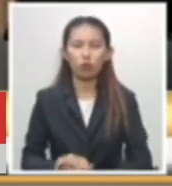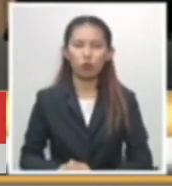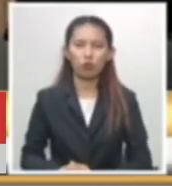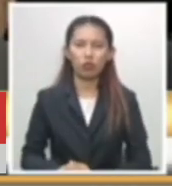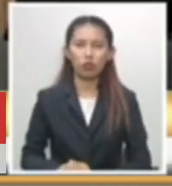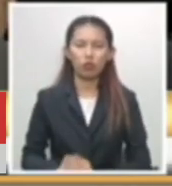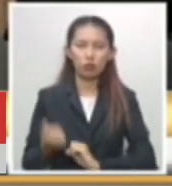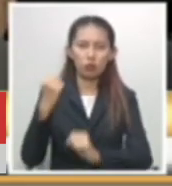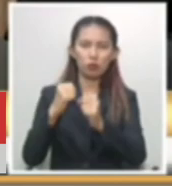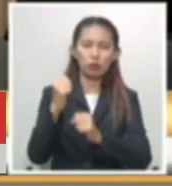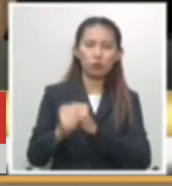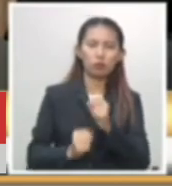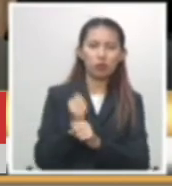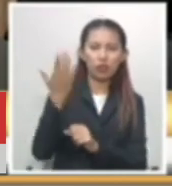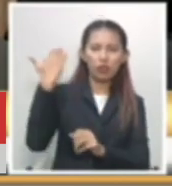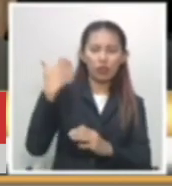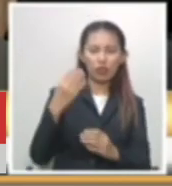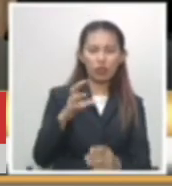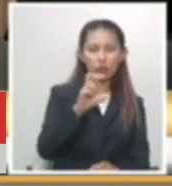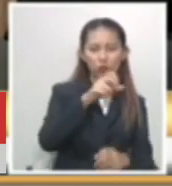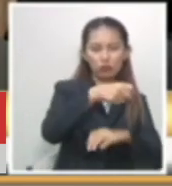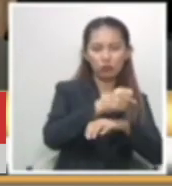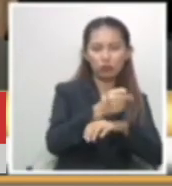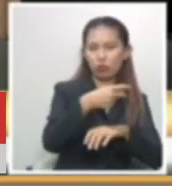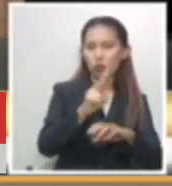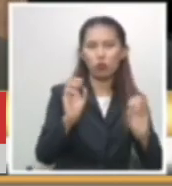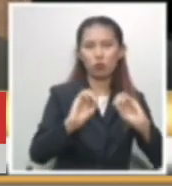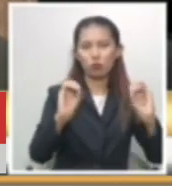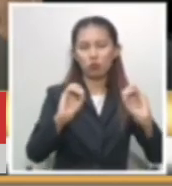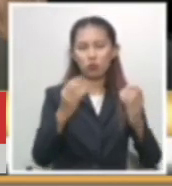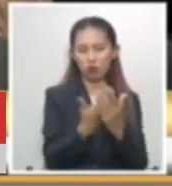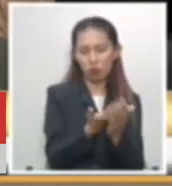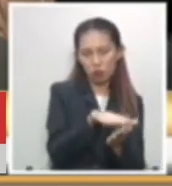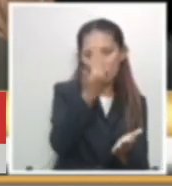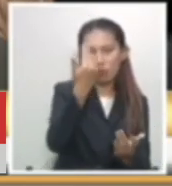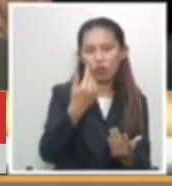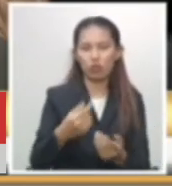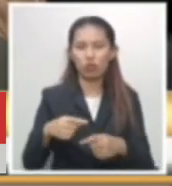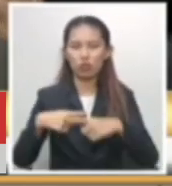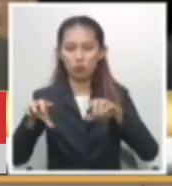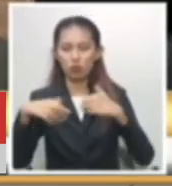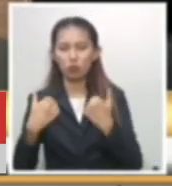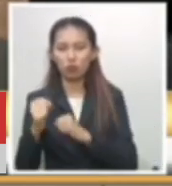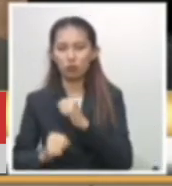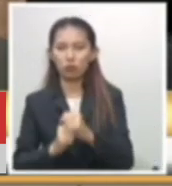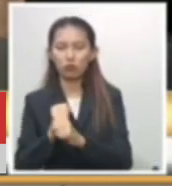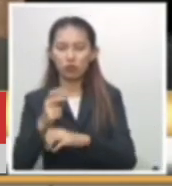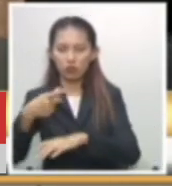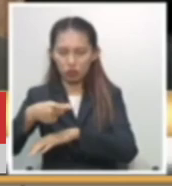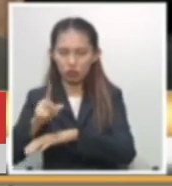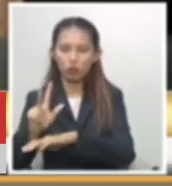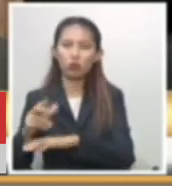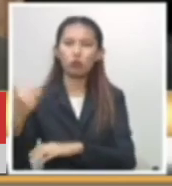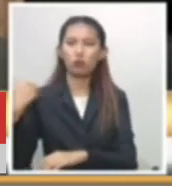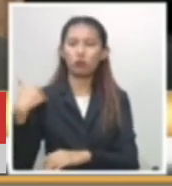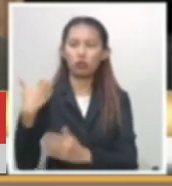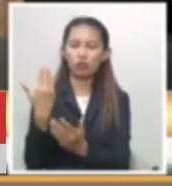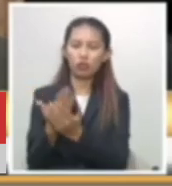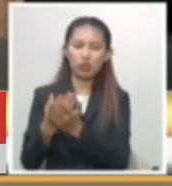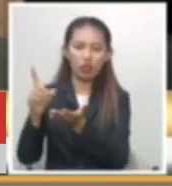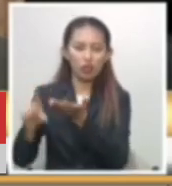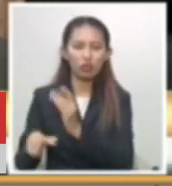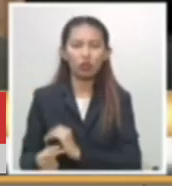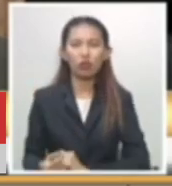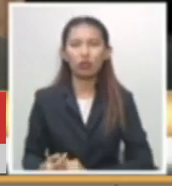ศษแล้วเรื่องนี้เนี่ยผมฝากท่านประธานด้วยครับเรื่องของสภา